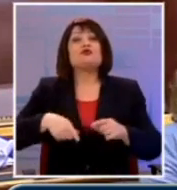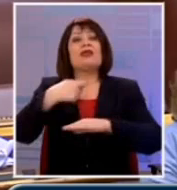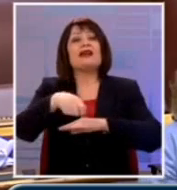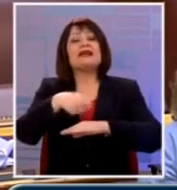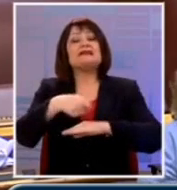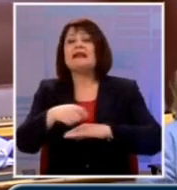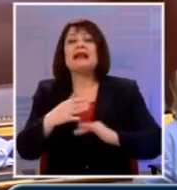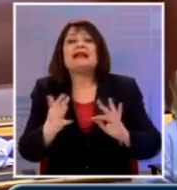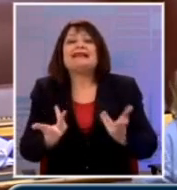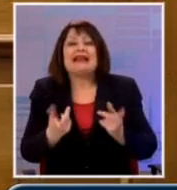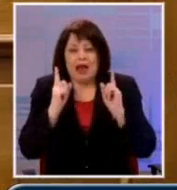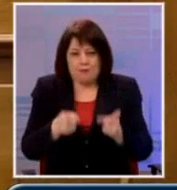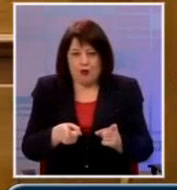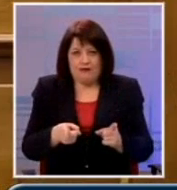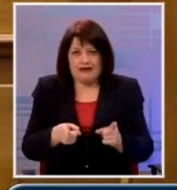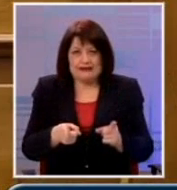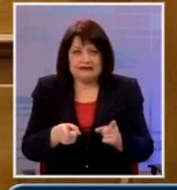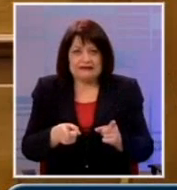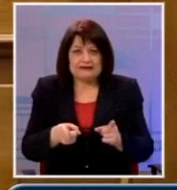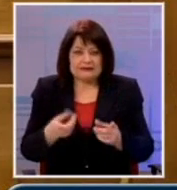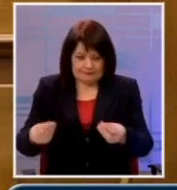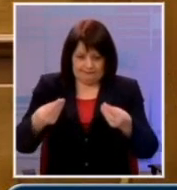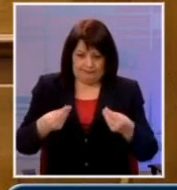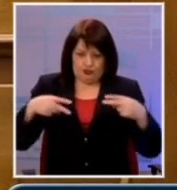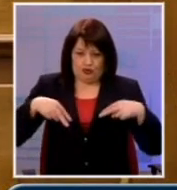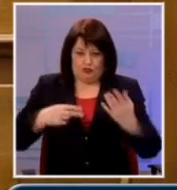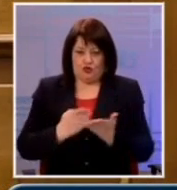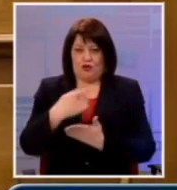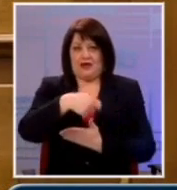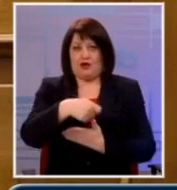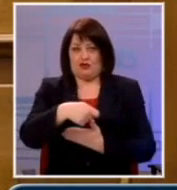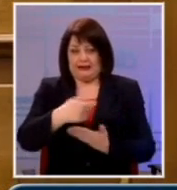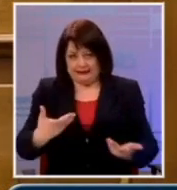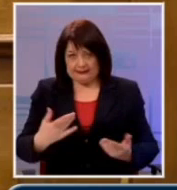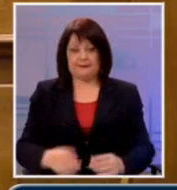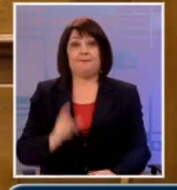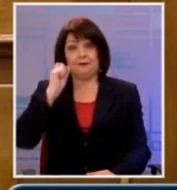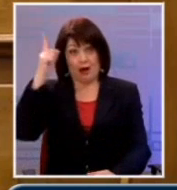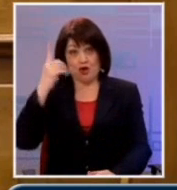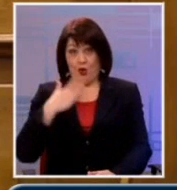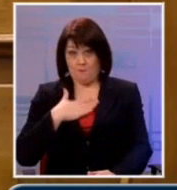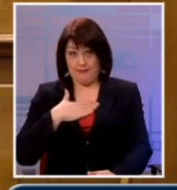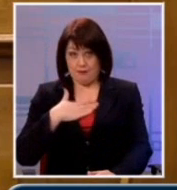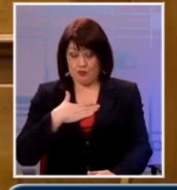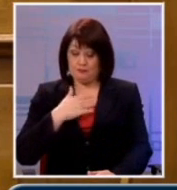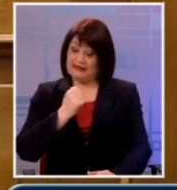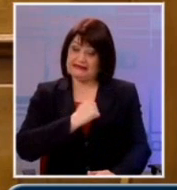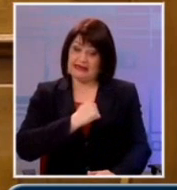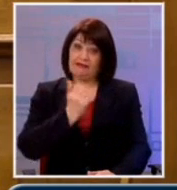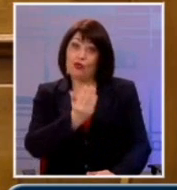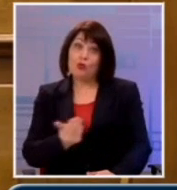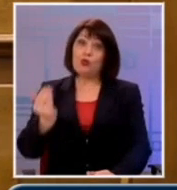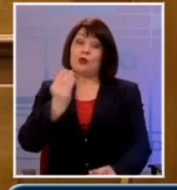αναθέτει μία απόφαση ακριβώς στον Υπουργό της Δικαιοσύνης. Έχω την γνώμη ότι η απόφαση του